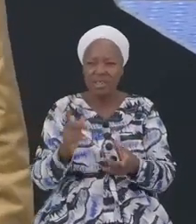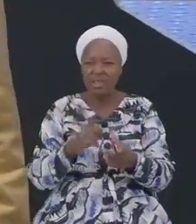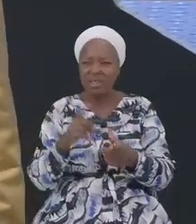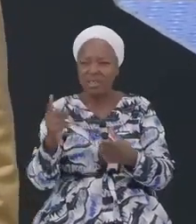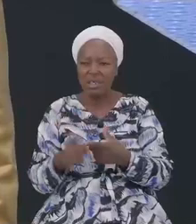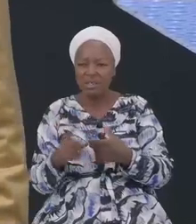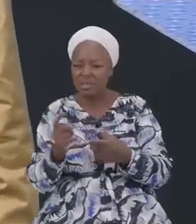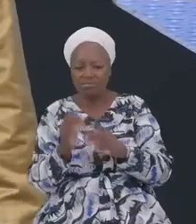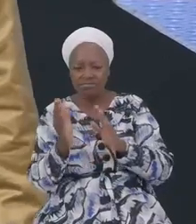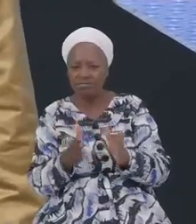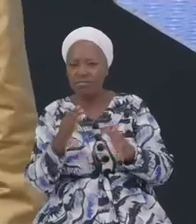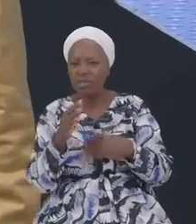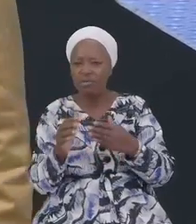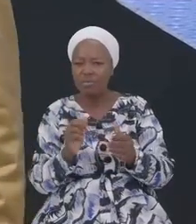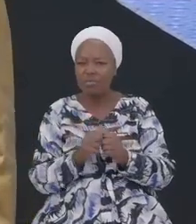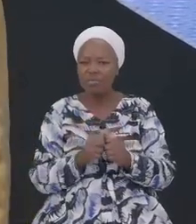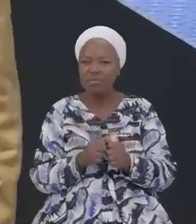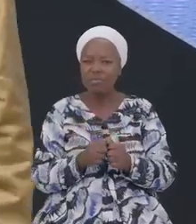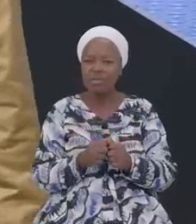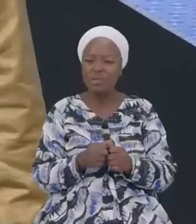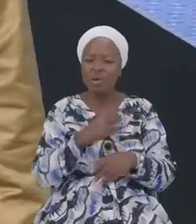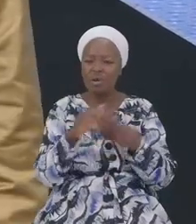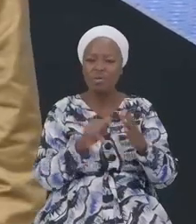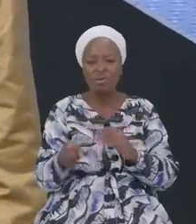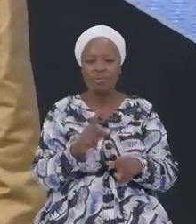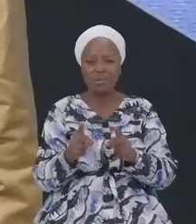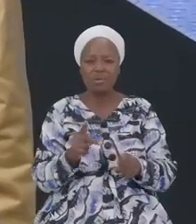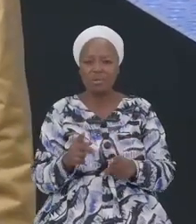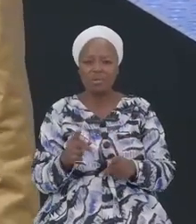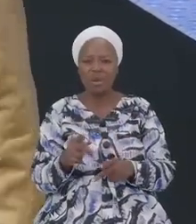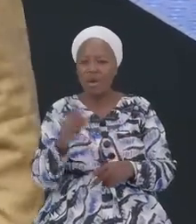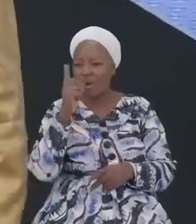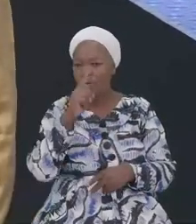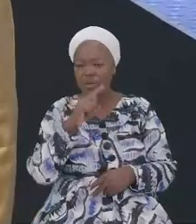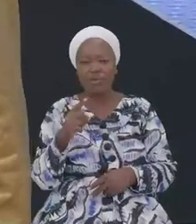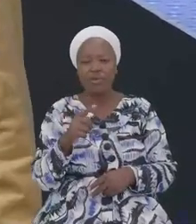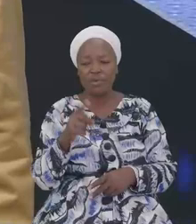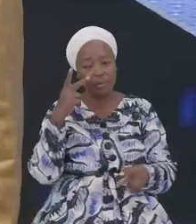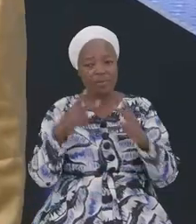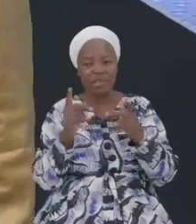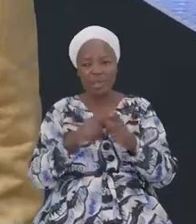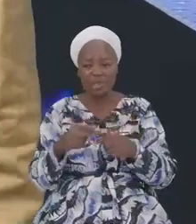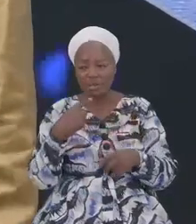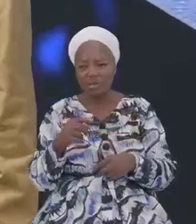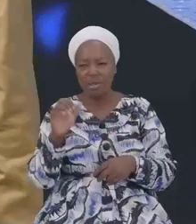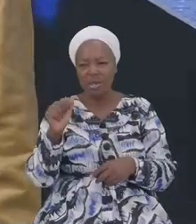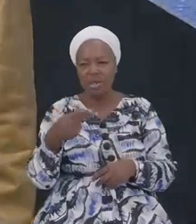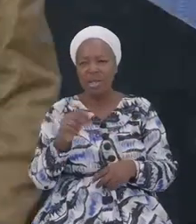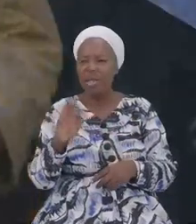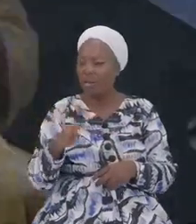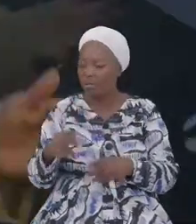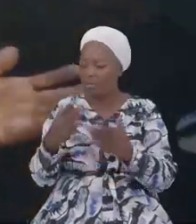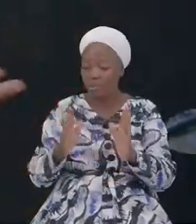il a traité avec ces faux prophètes. Et il a dit à Kab, prépare-toi, prépare un